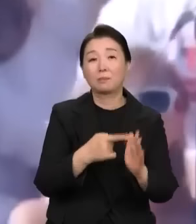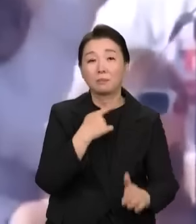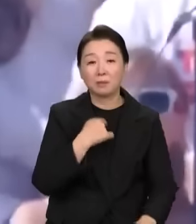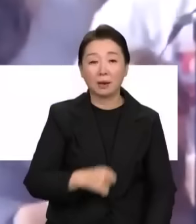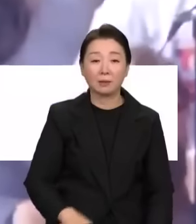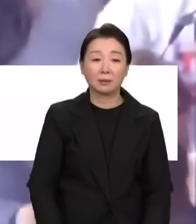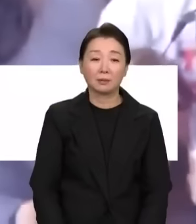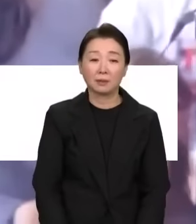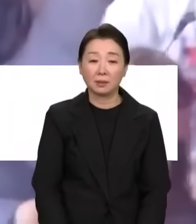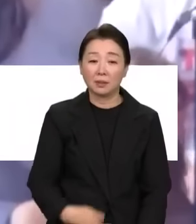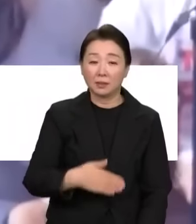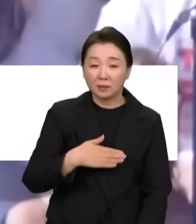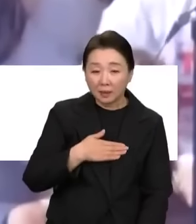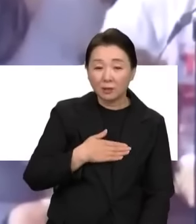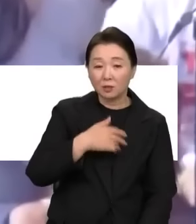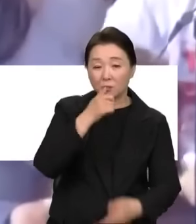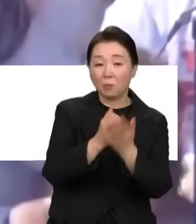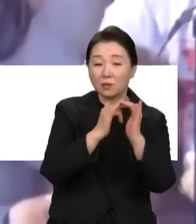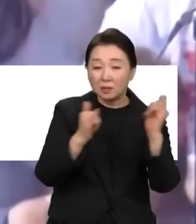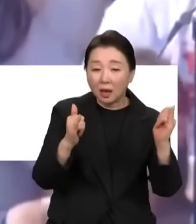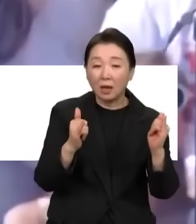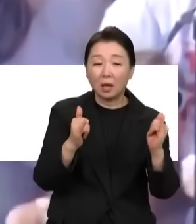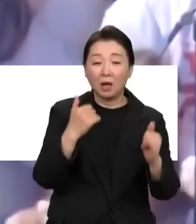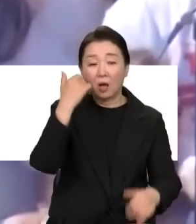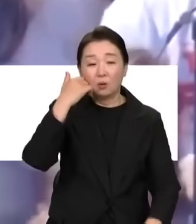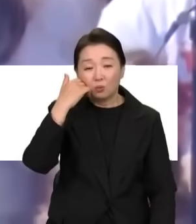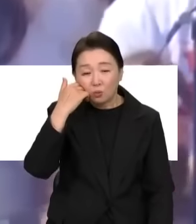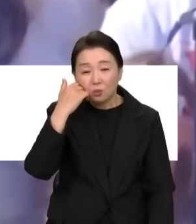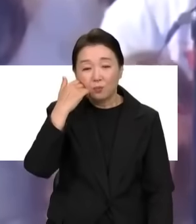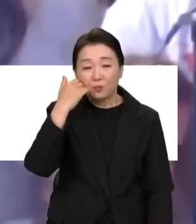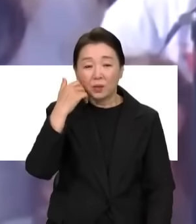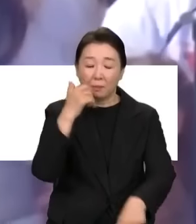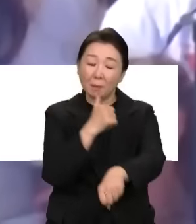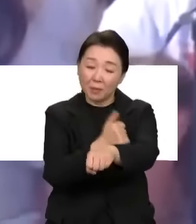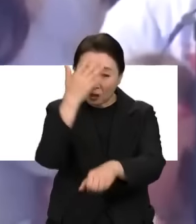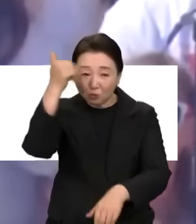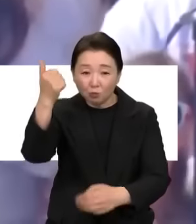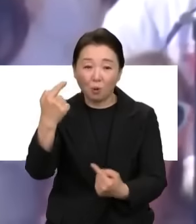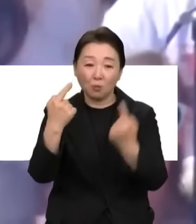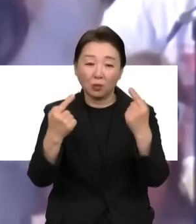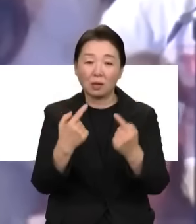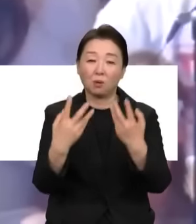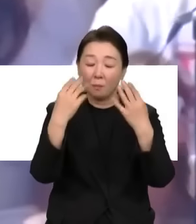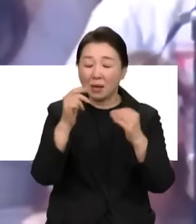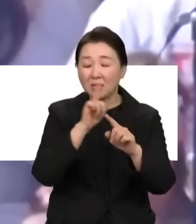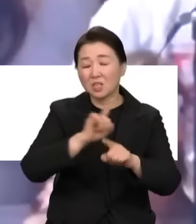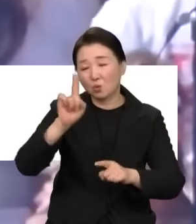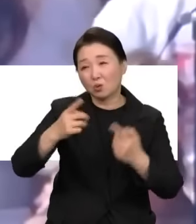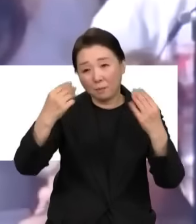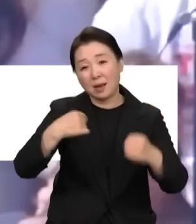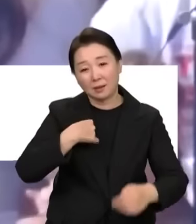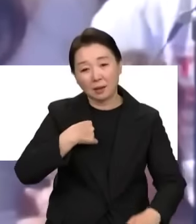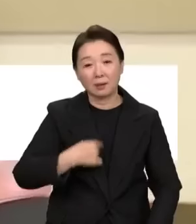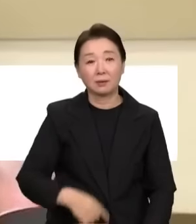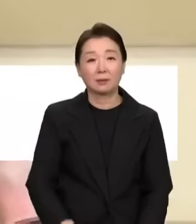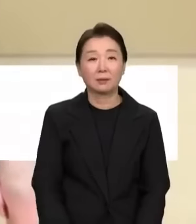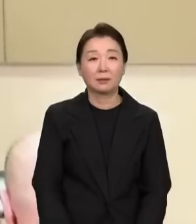been indicted more than Alphonse Capone. I say it all the time. He's sort of the ultimate, you know, he's the ultimate